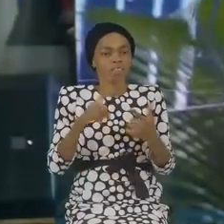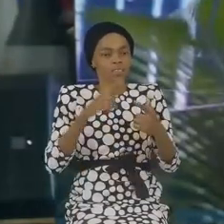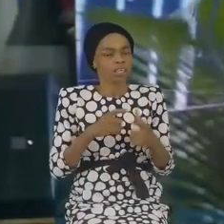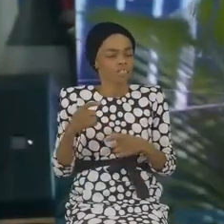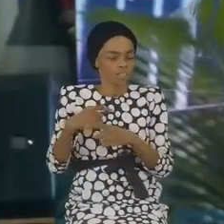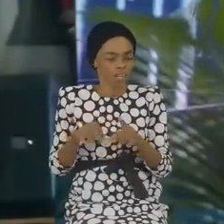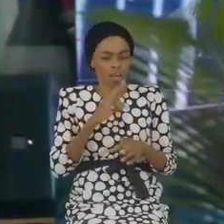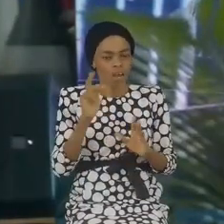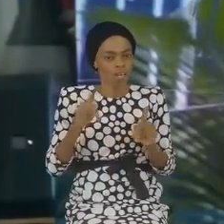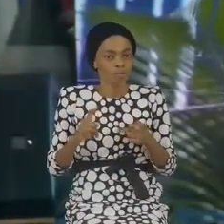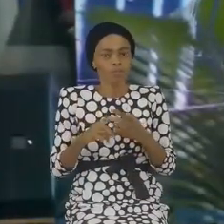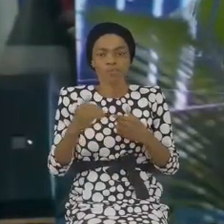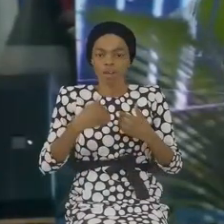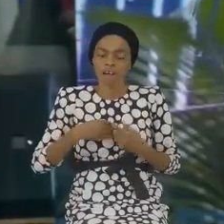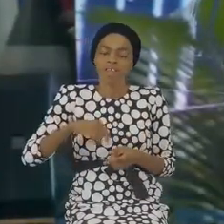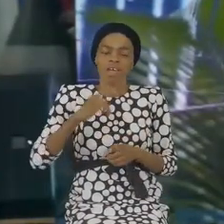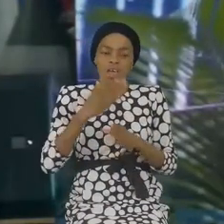avoir